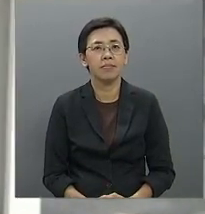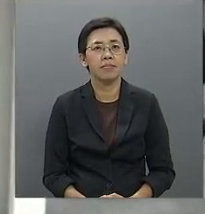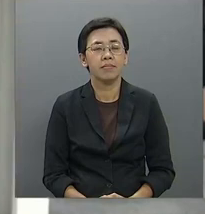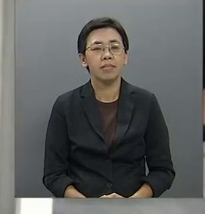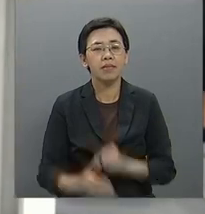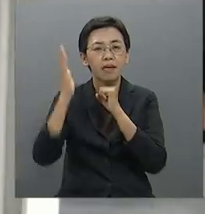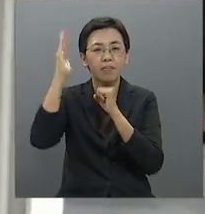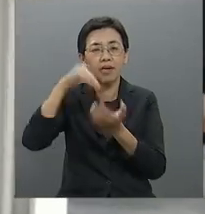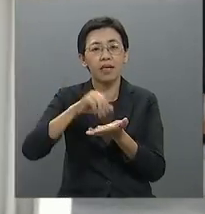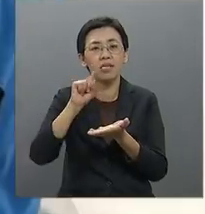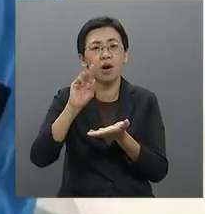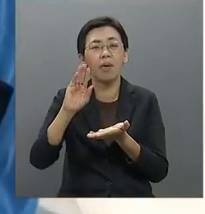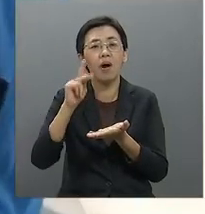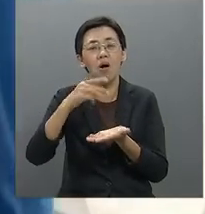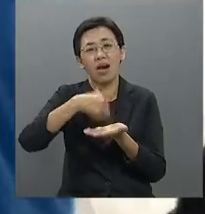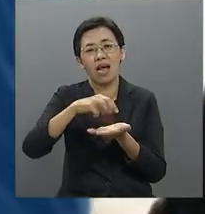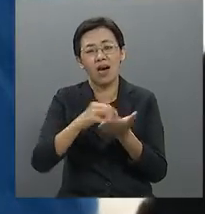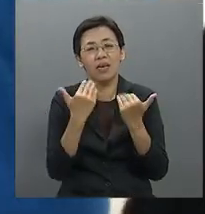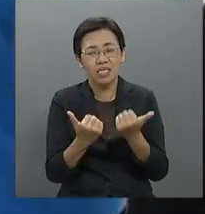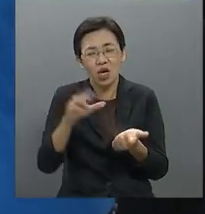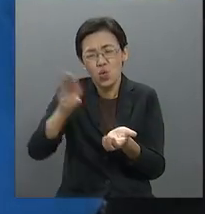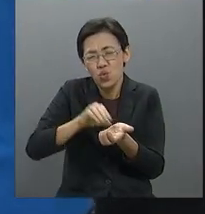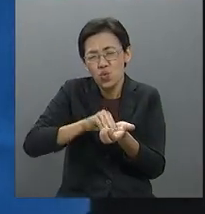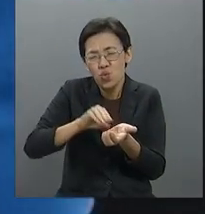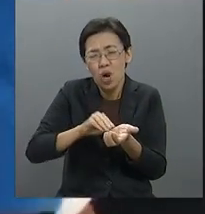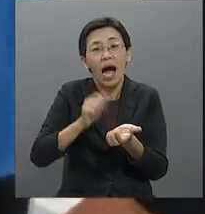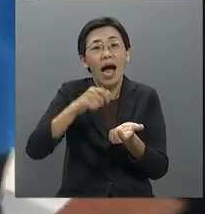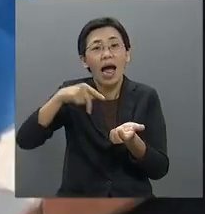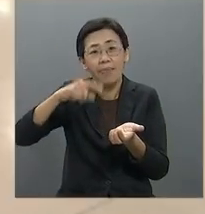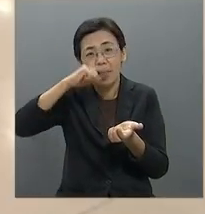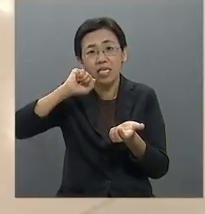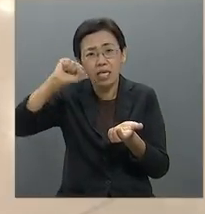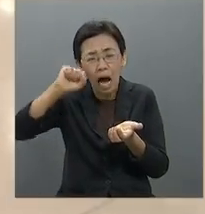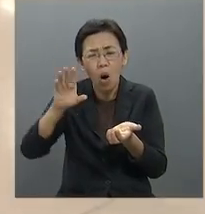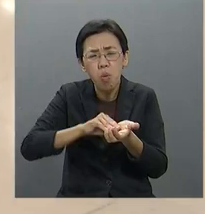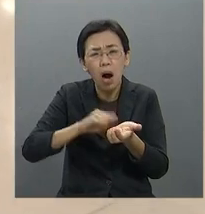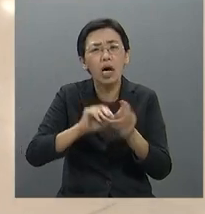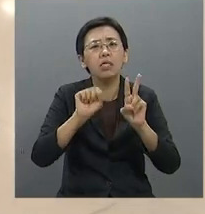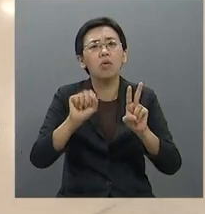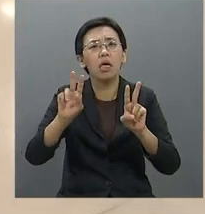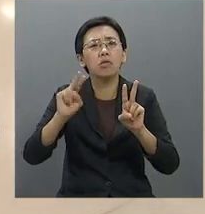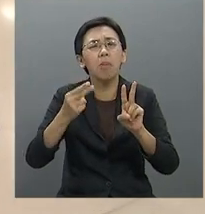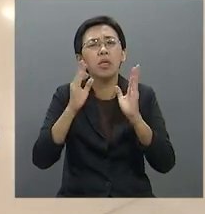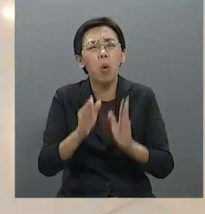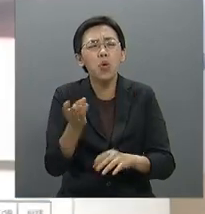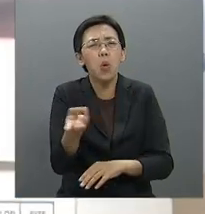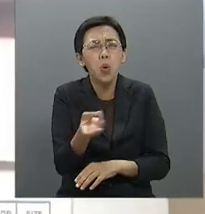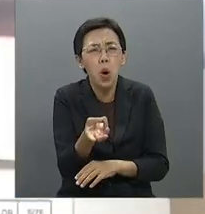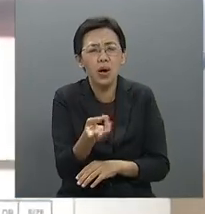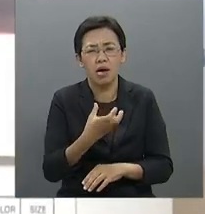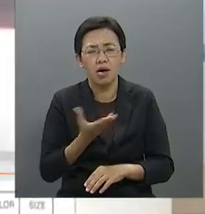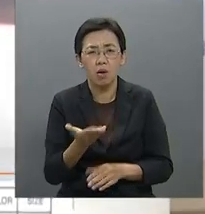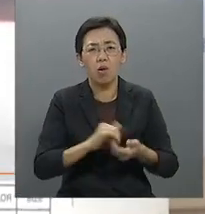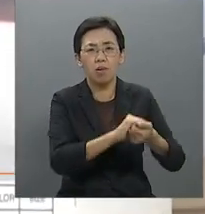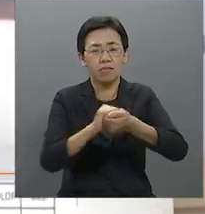เปิดเผยวาตอนนี้มีคนดานโด Application Thai ชนะ 2 ๆ คนจึต้ขอความรมมอคนไทยใช้